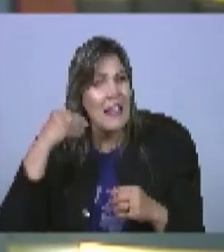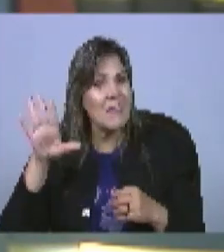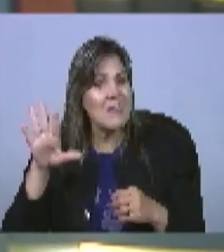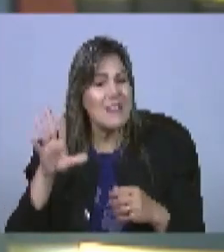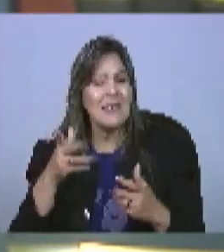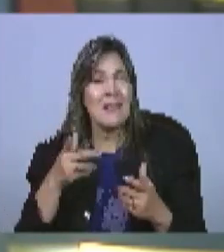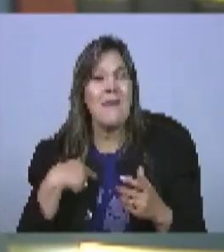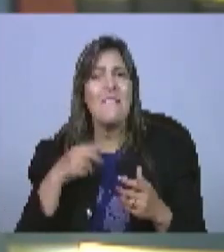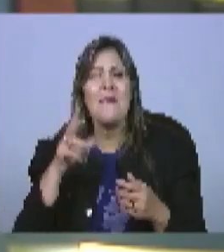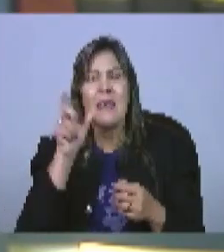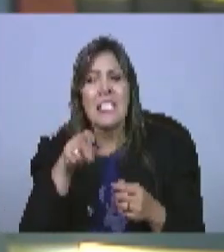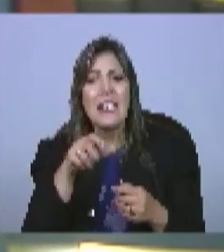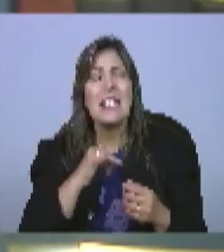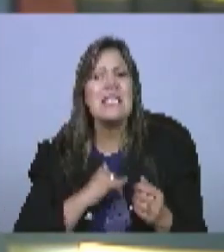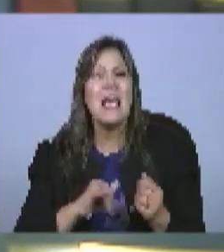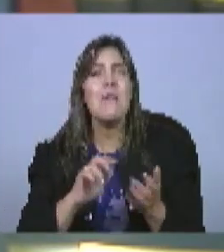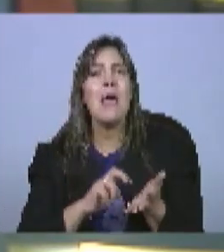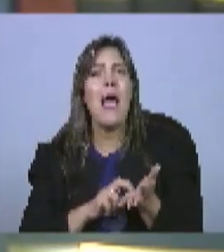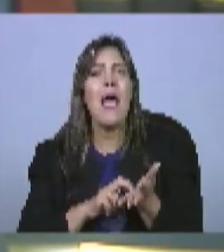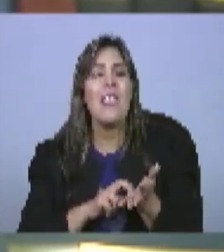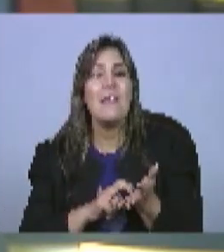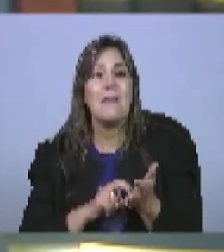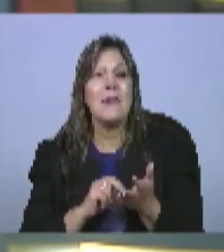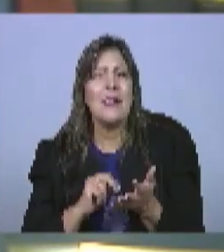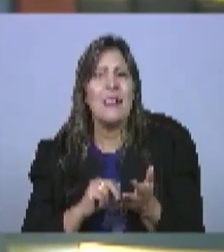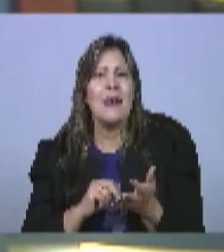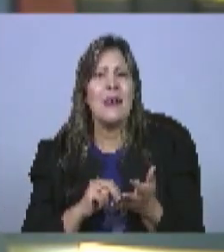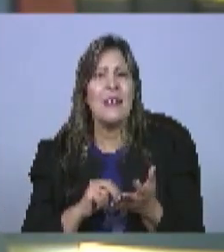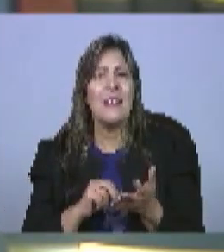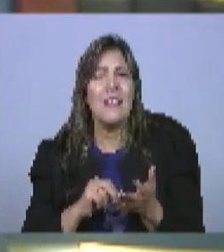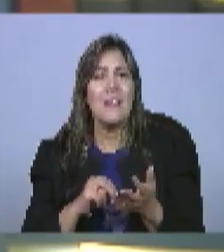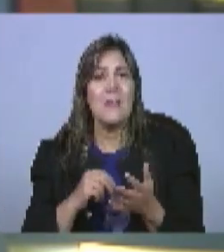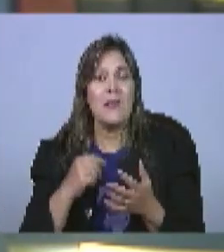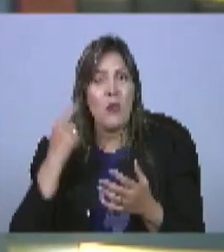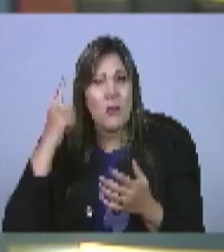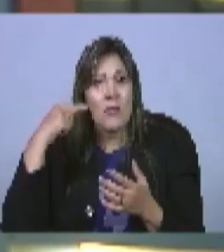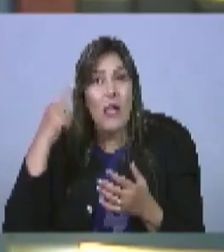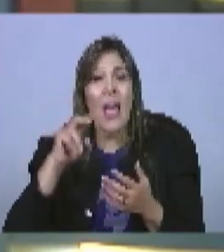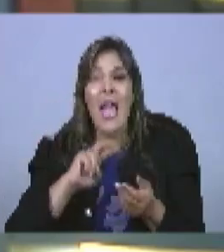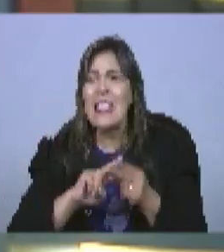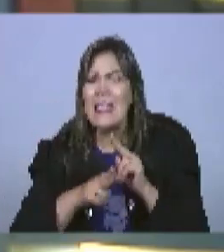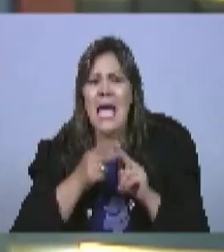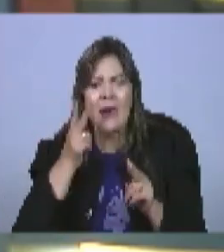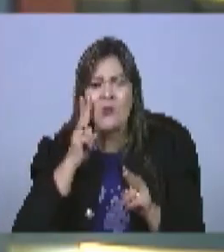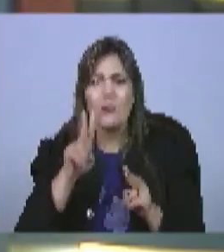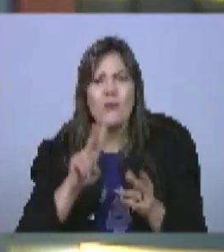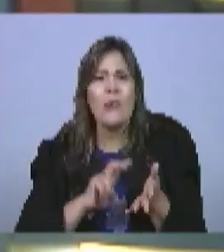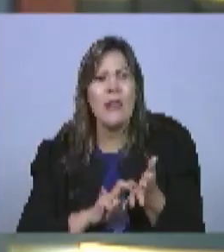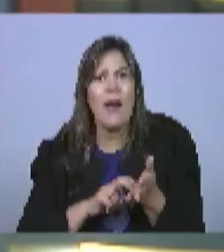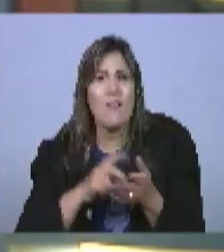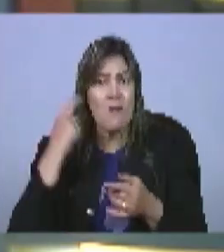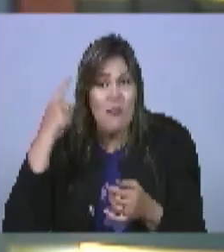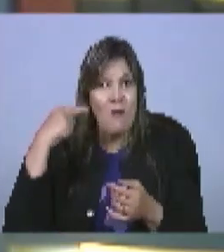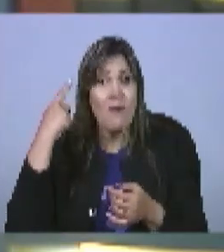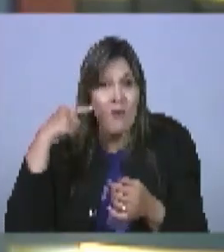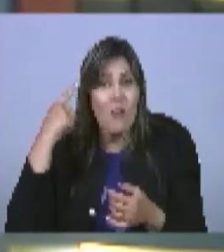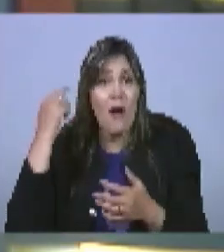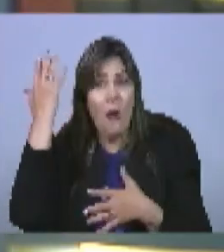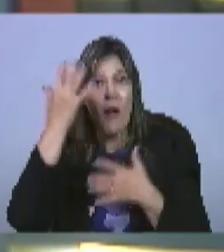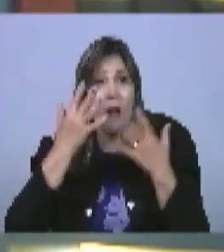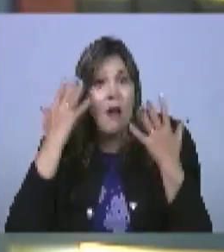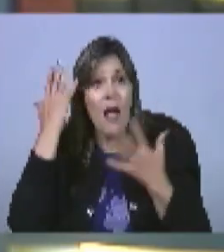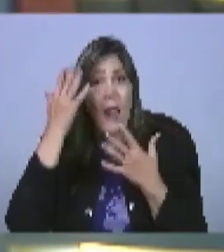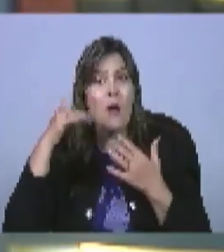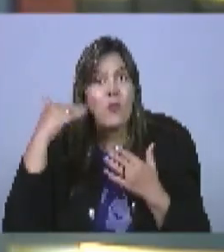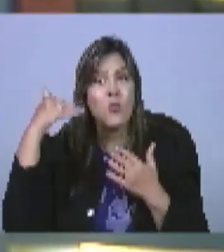دايما خايفه وعندها خوف هاجسي بتفضل تخاف من كل حاجه تفكر دايما بقلق وخوف